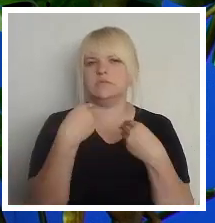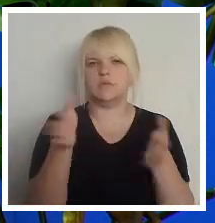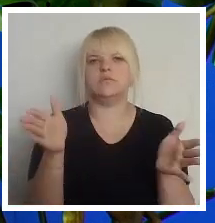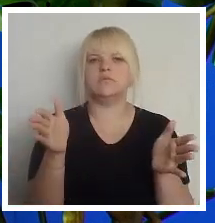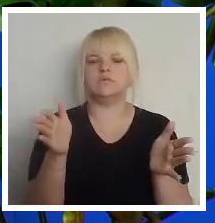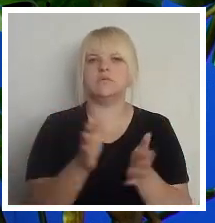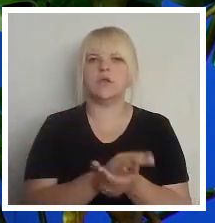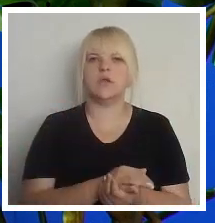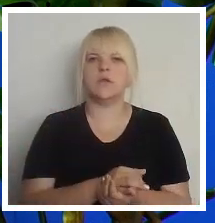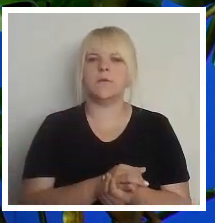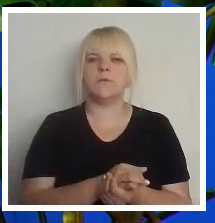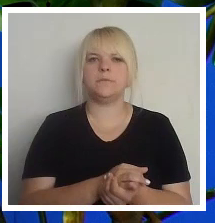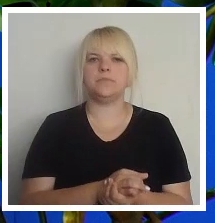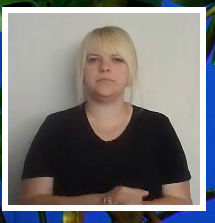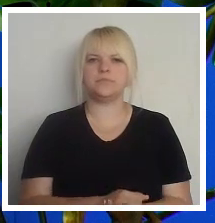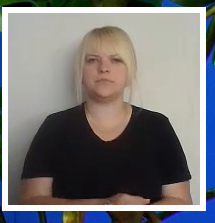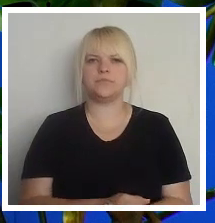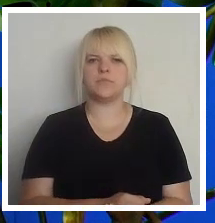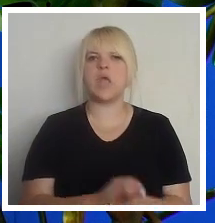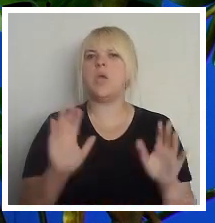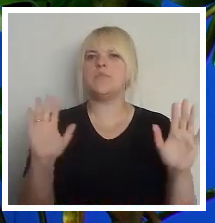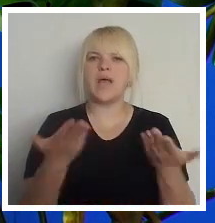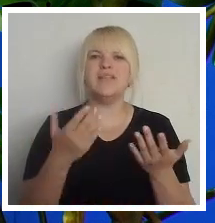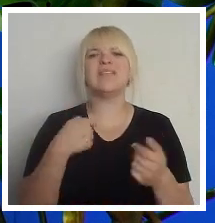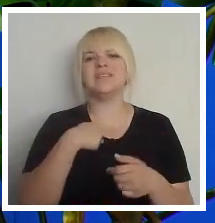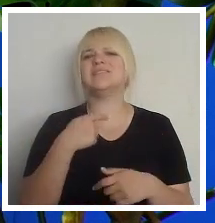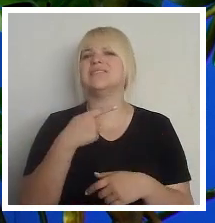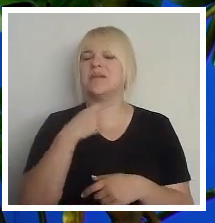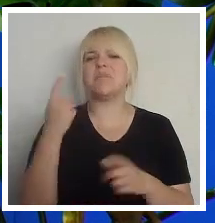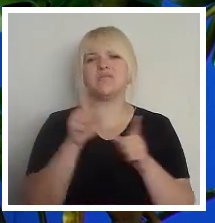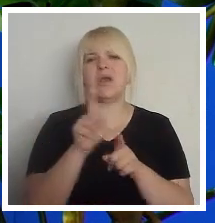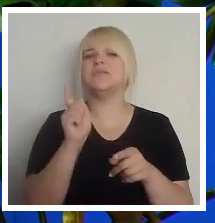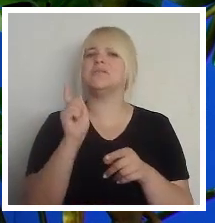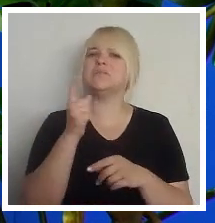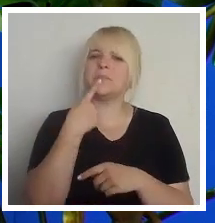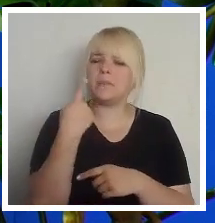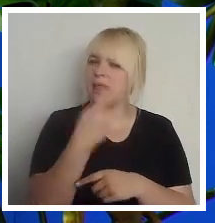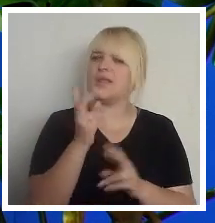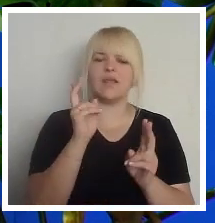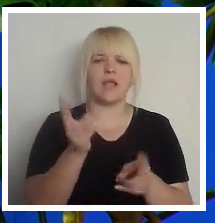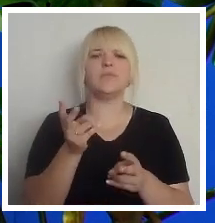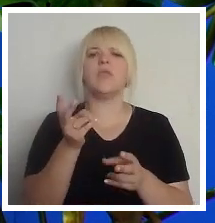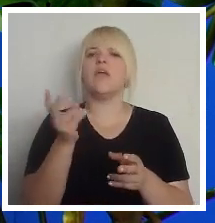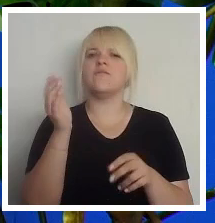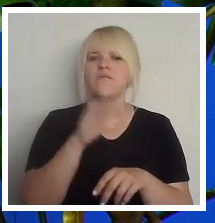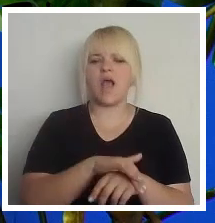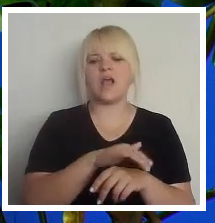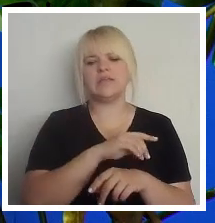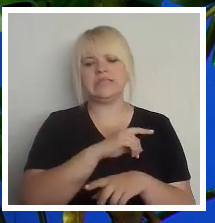jeb pieejama selektīvi. Bet es arī gribētu akcentēt proti, ka faktiski jau